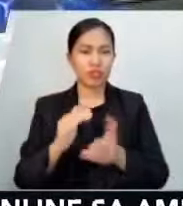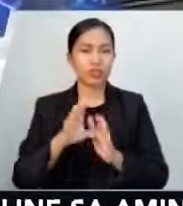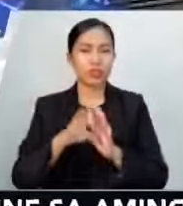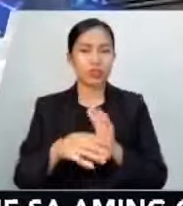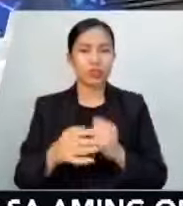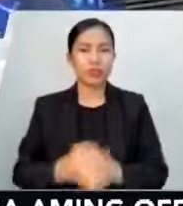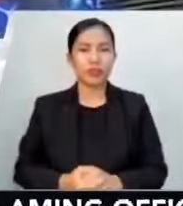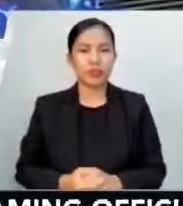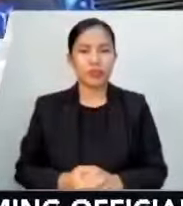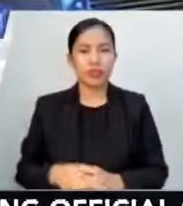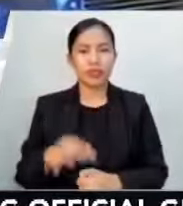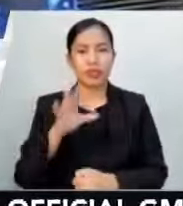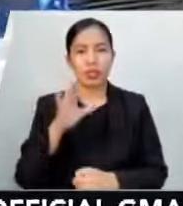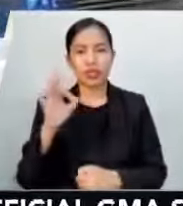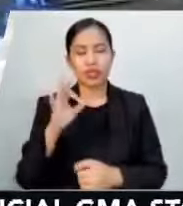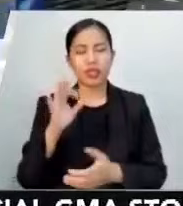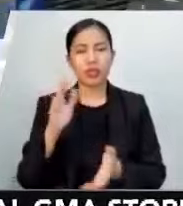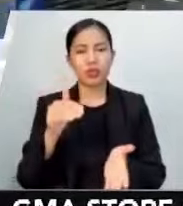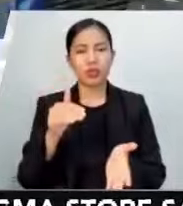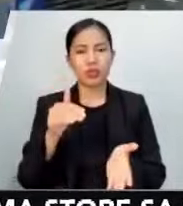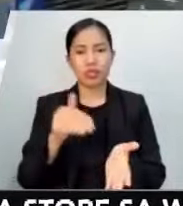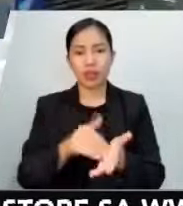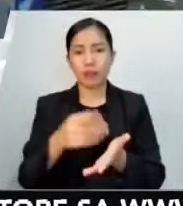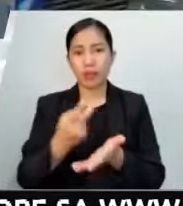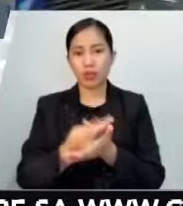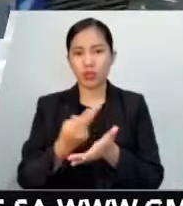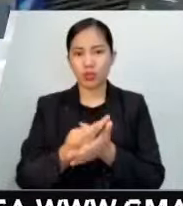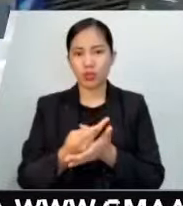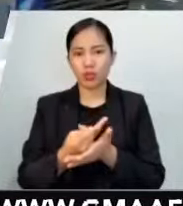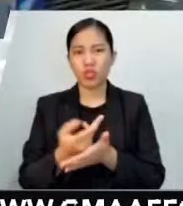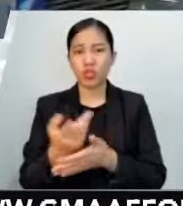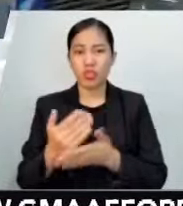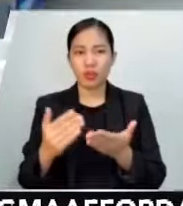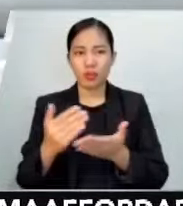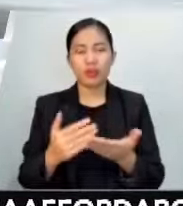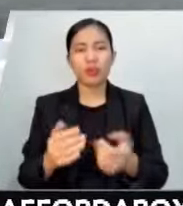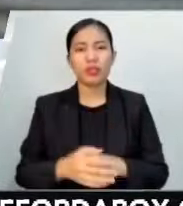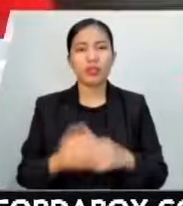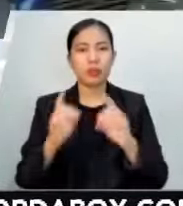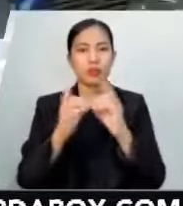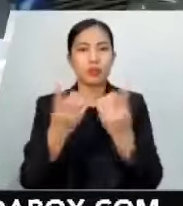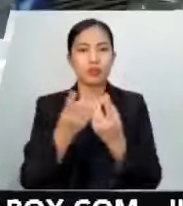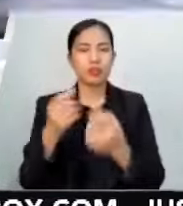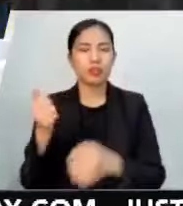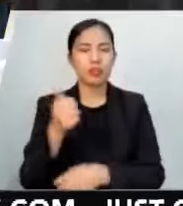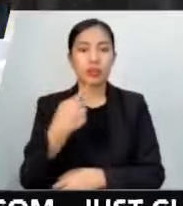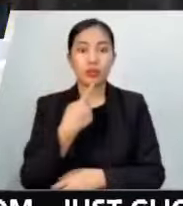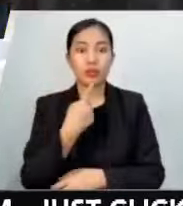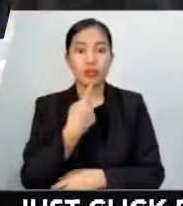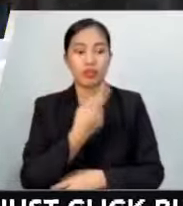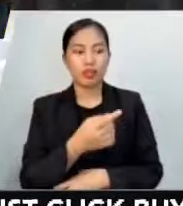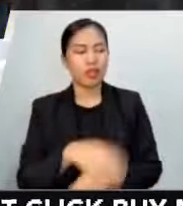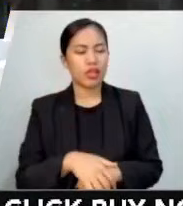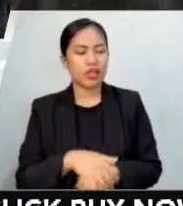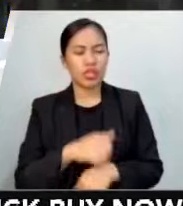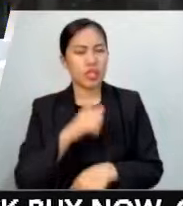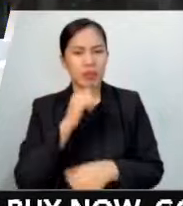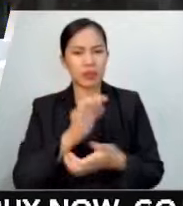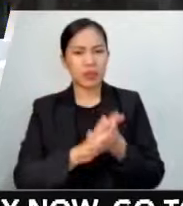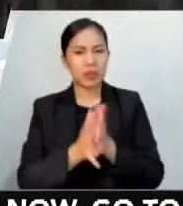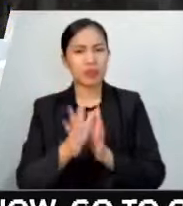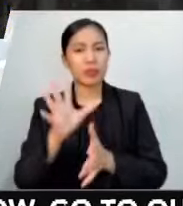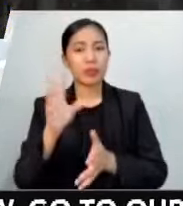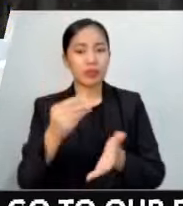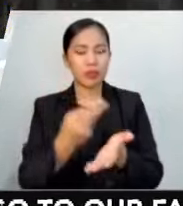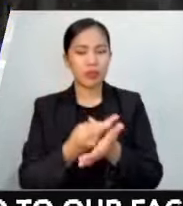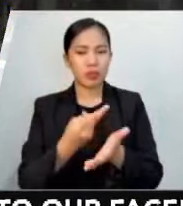lang. Bago nito, itinanggi ng Department of Transportation na papalo ng hanggang 50 pesos ang pamasahe, tulad ng babala ng isang